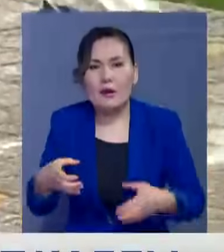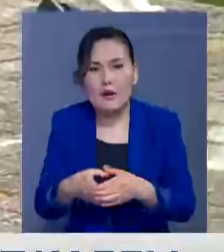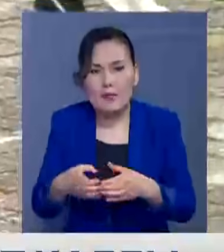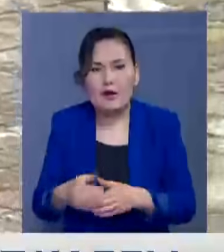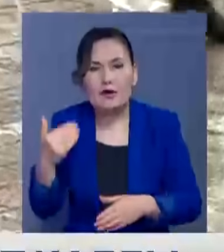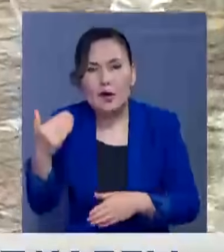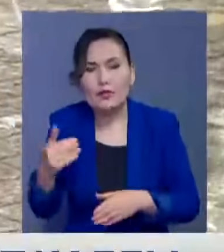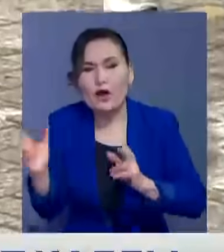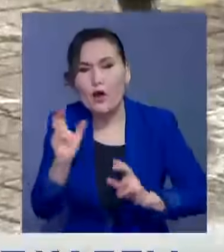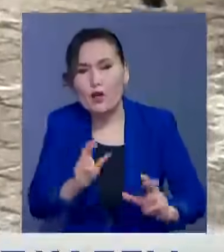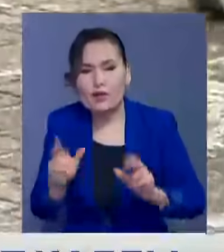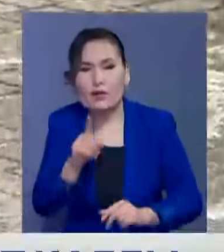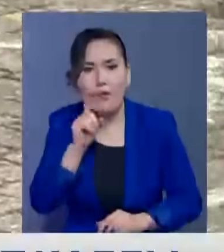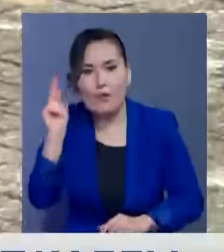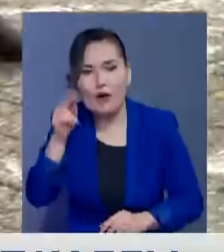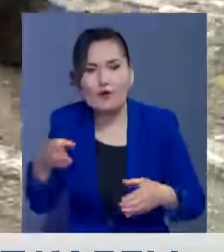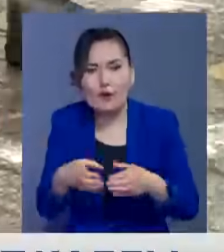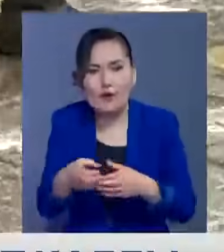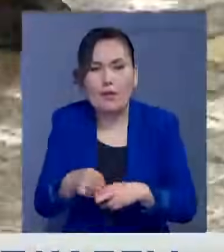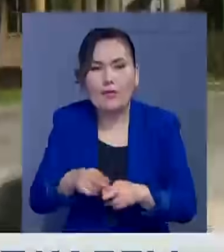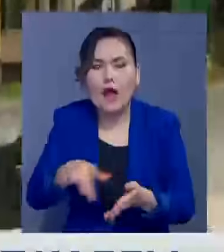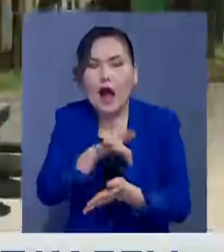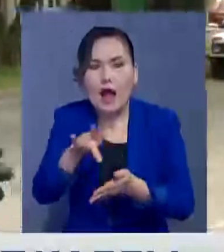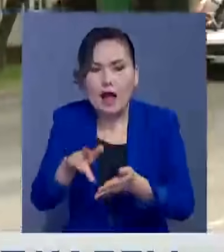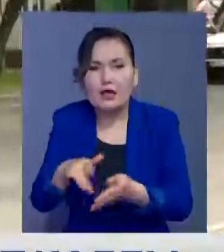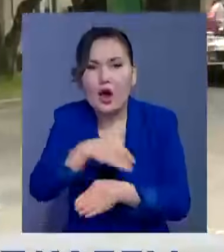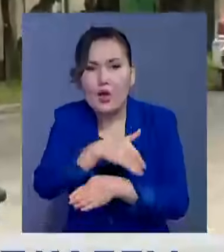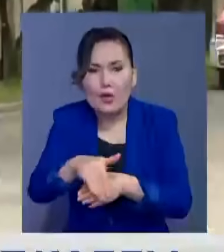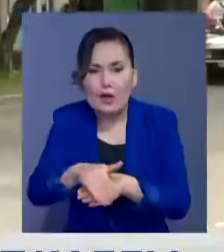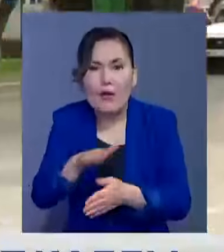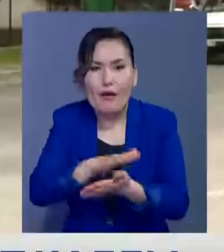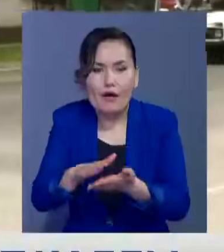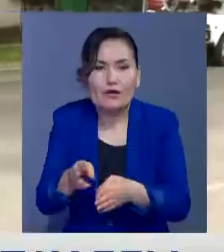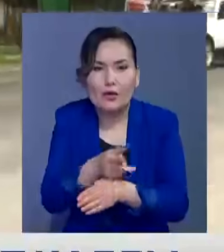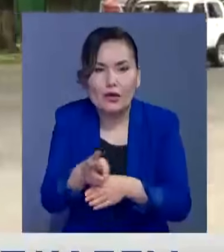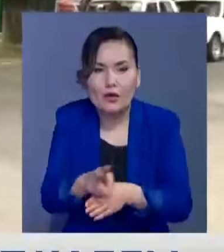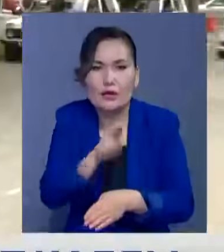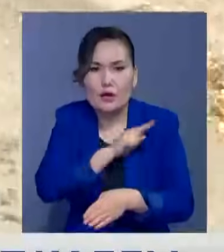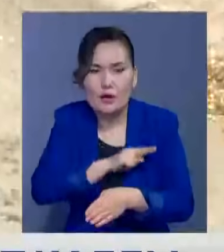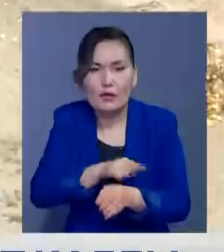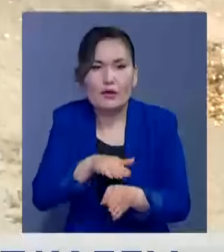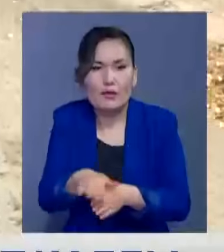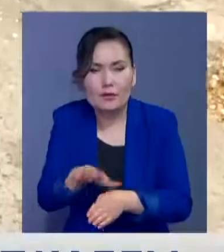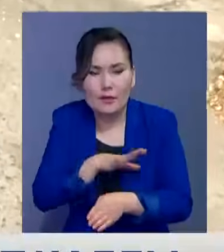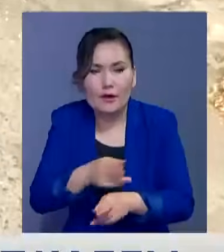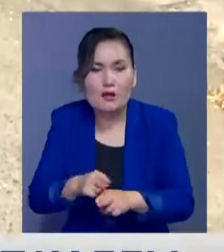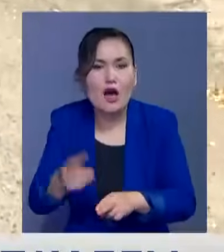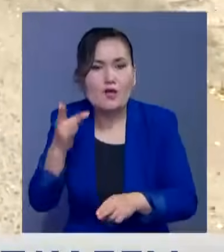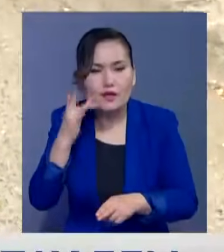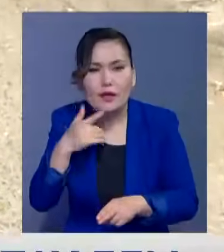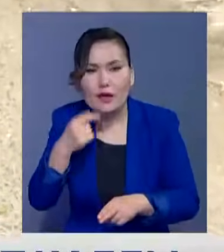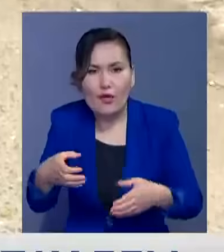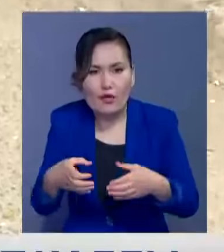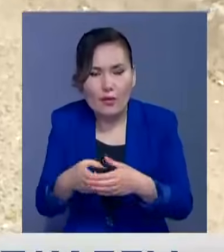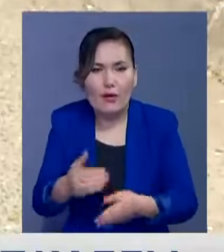инженерлік институтының курсанттары сол сәтте қала көшелерін жоспарлы дезинфекциялау шарасын жүргізіп жүрген. Кез келген жағдайға дайын жүру